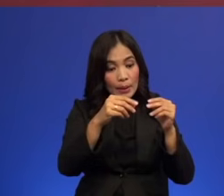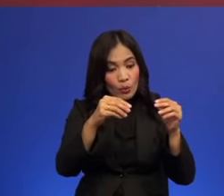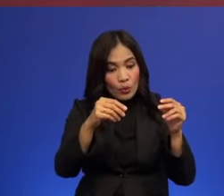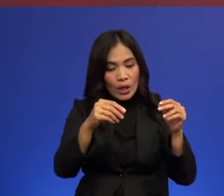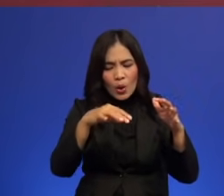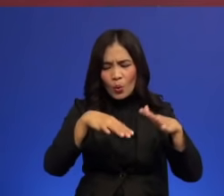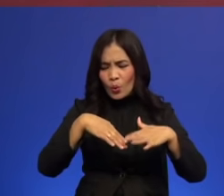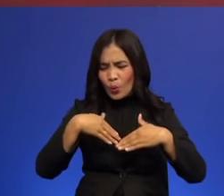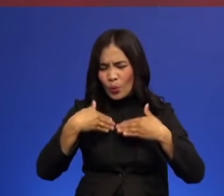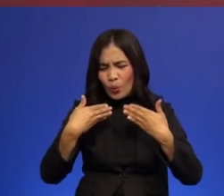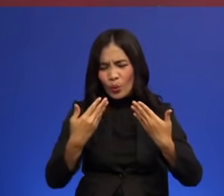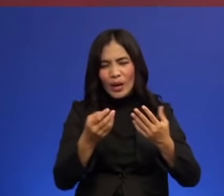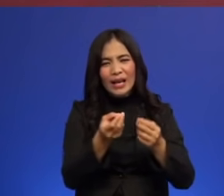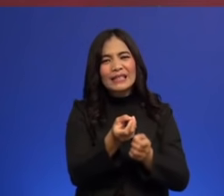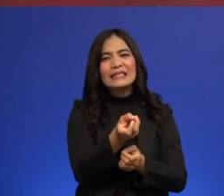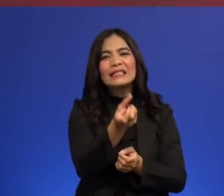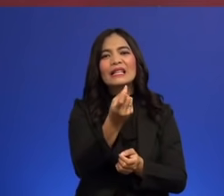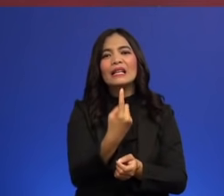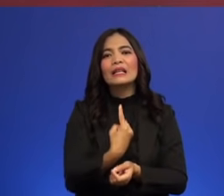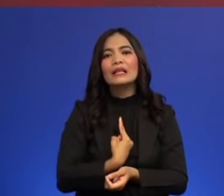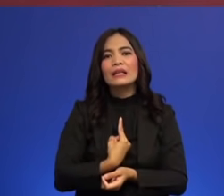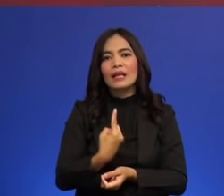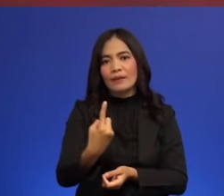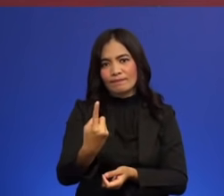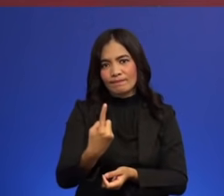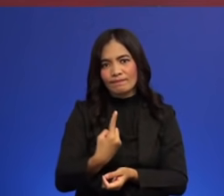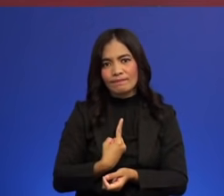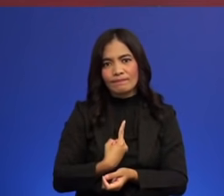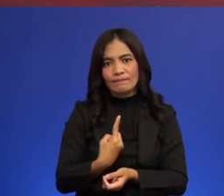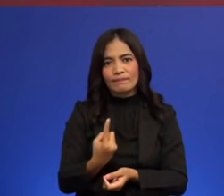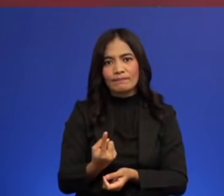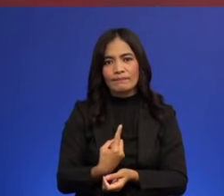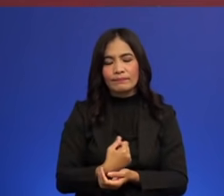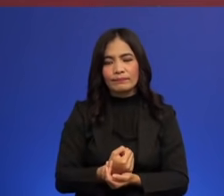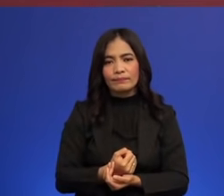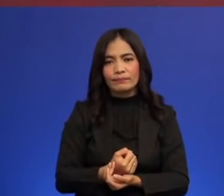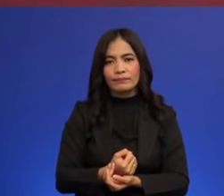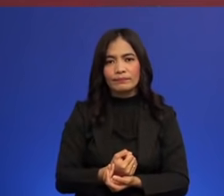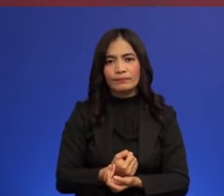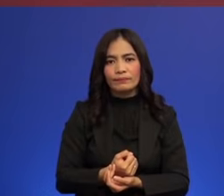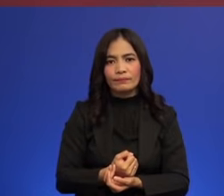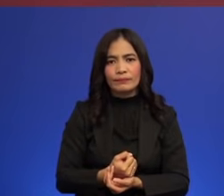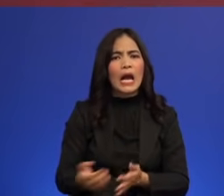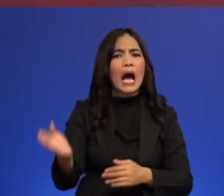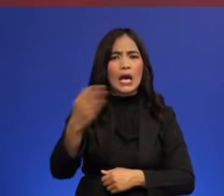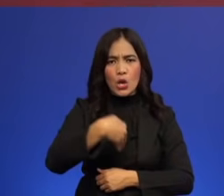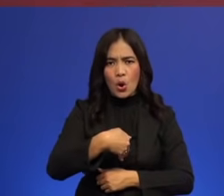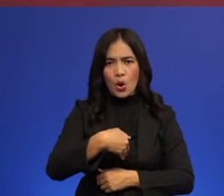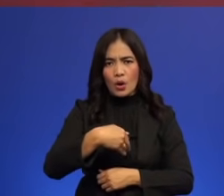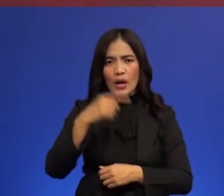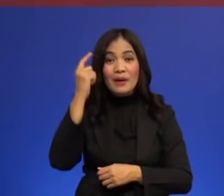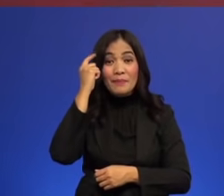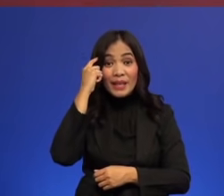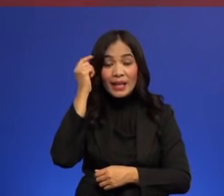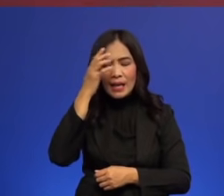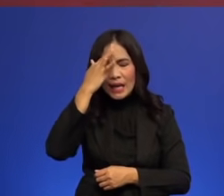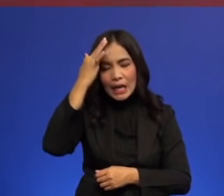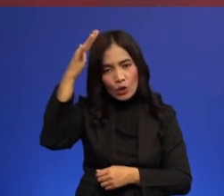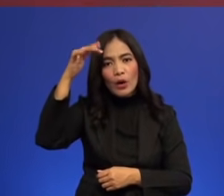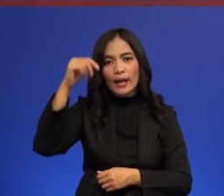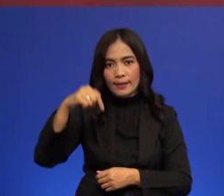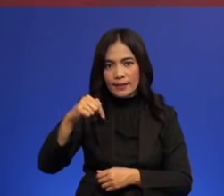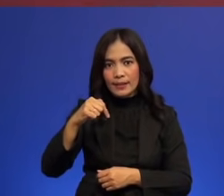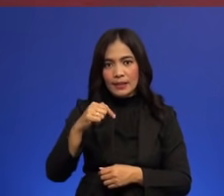Betapa kecilnya kita. Ayo kita renungkan,